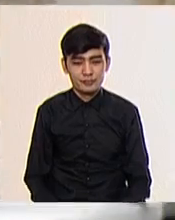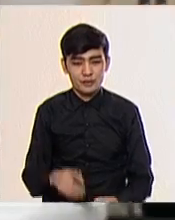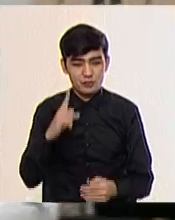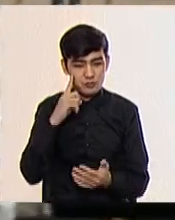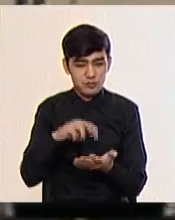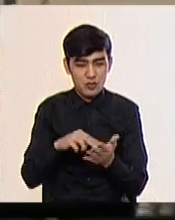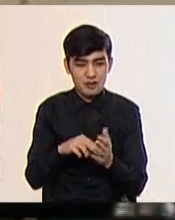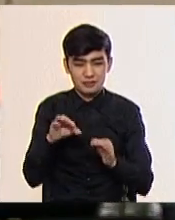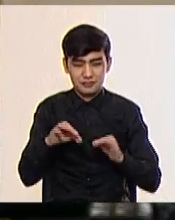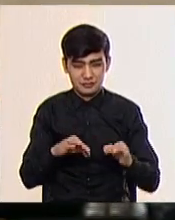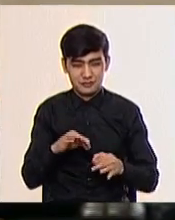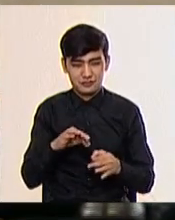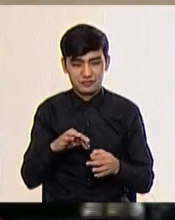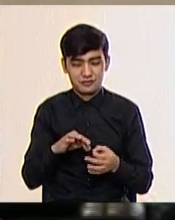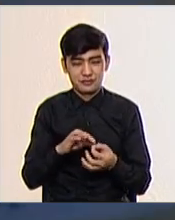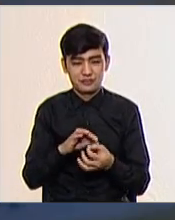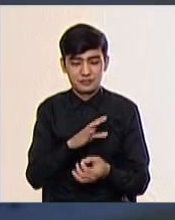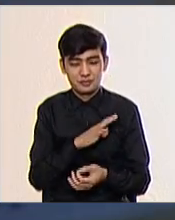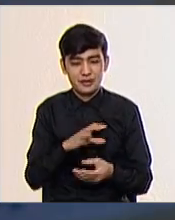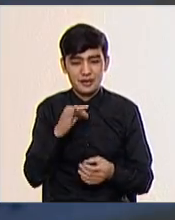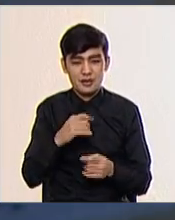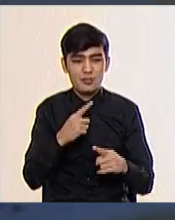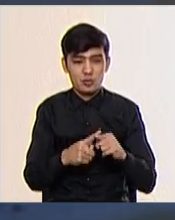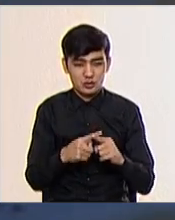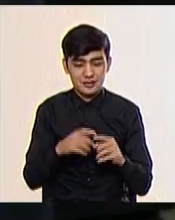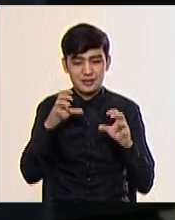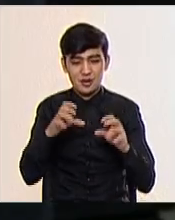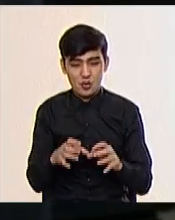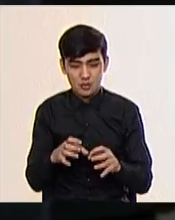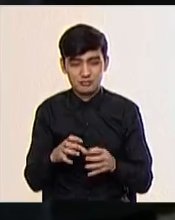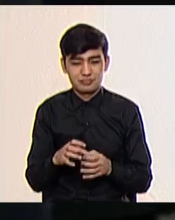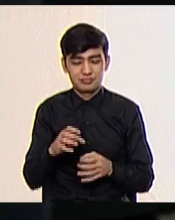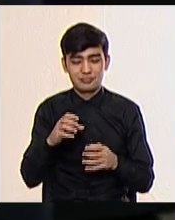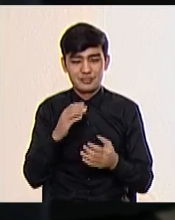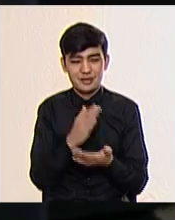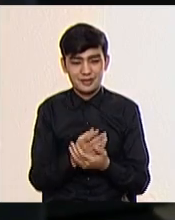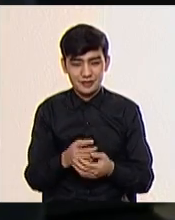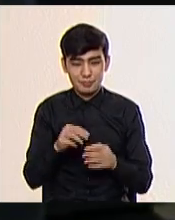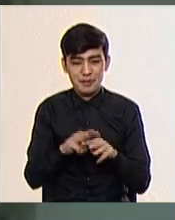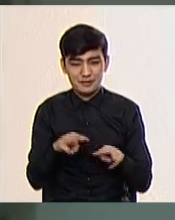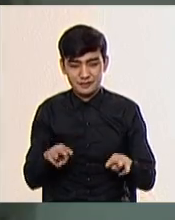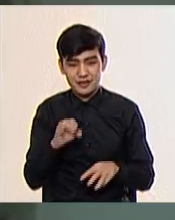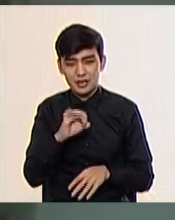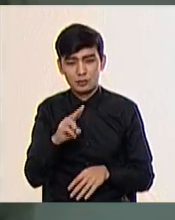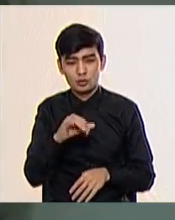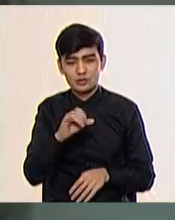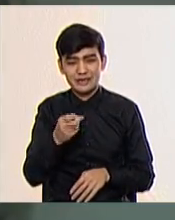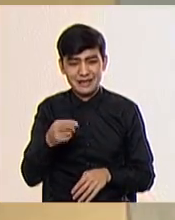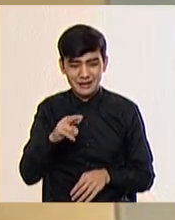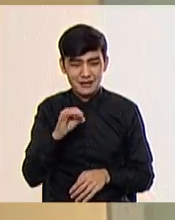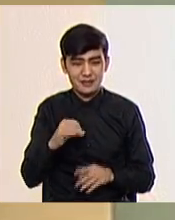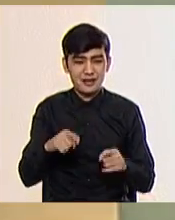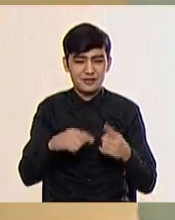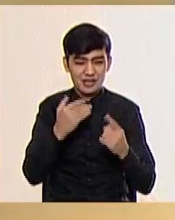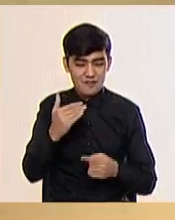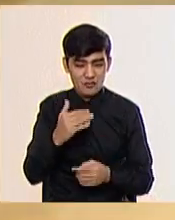Проект поправок и дополнений в закон рассматривают в Министерстве индустрии и инфраструктурного развития.